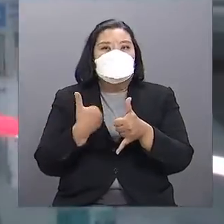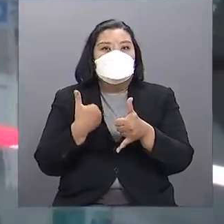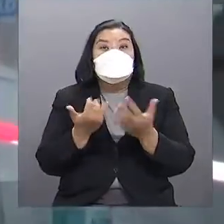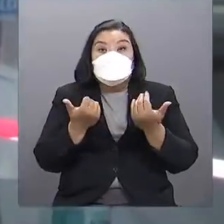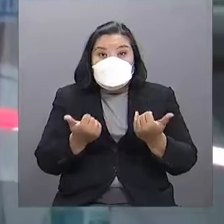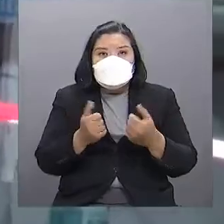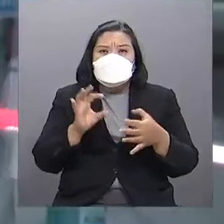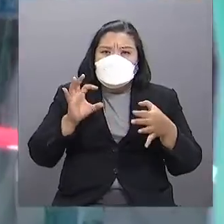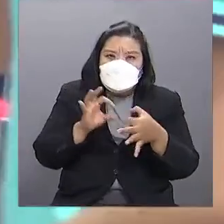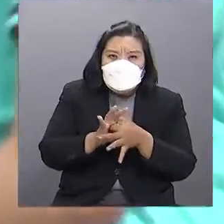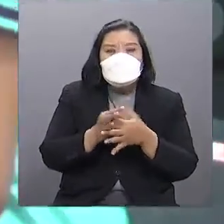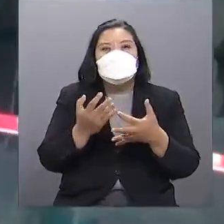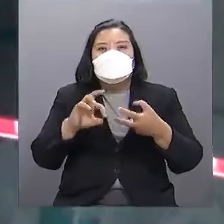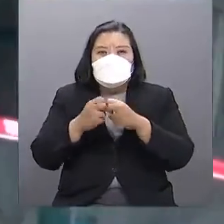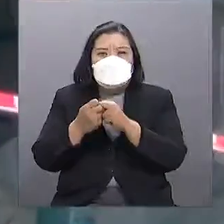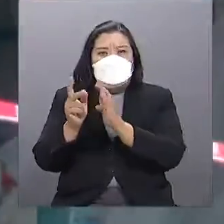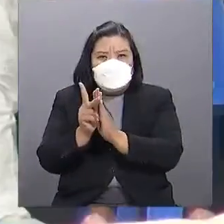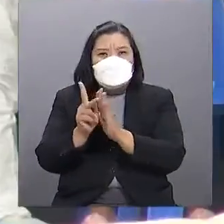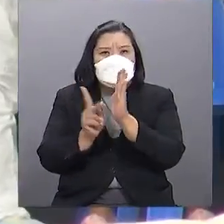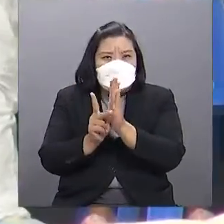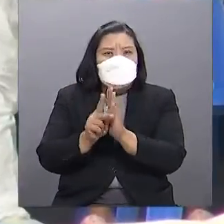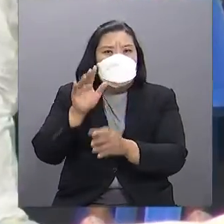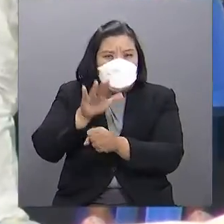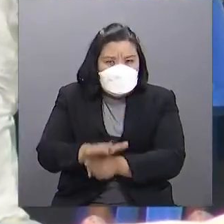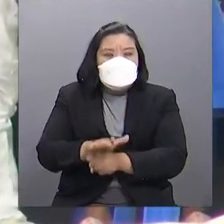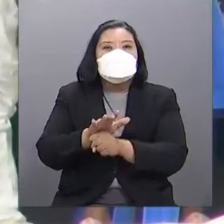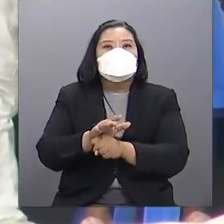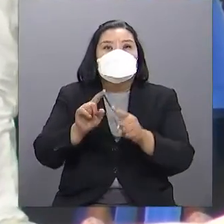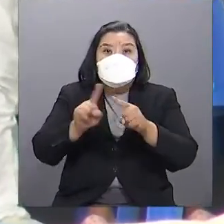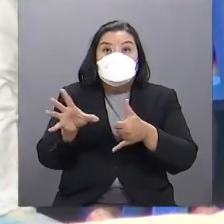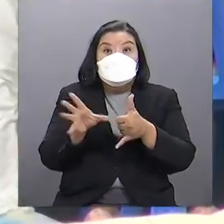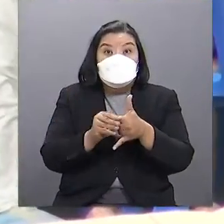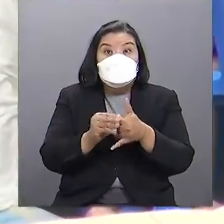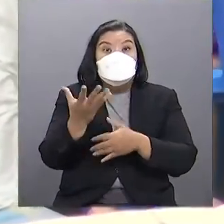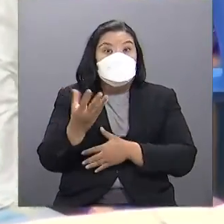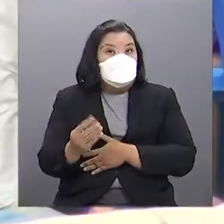การที่เข้มข้นไม่ได้มีผลทำให้จำนวนผู้ติดเชื้อโควิด-19 นั้นลดลงค่ะ